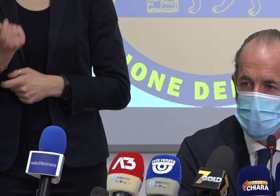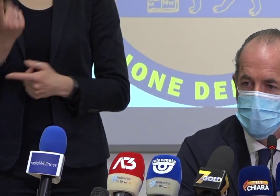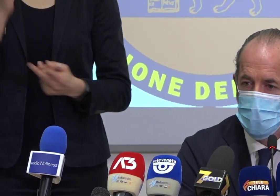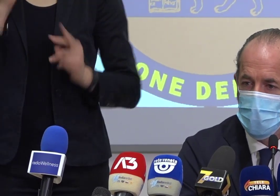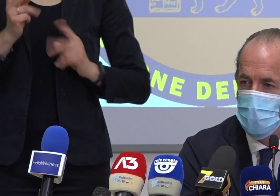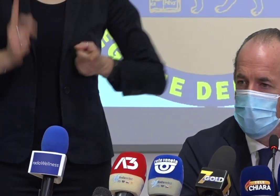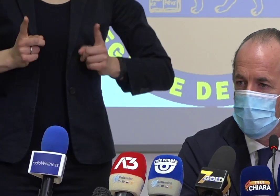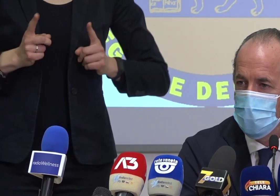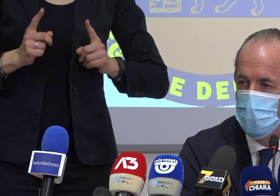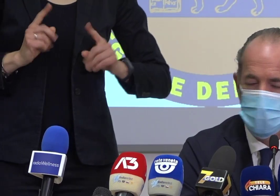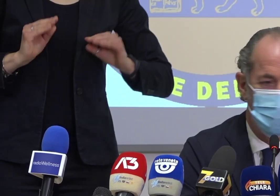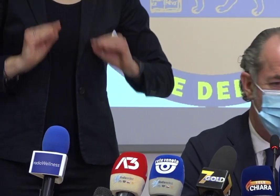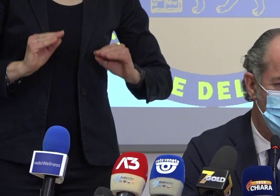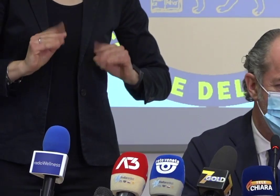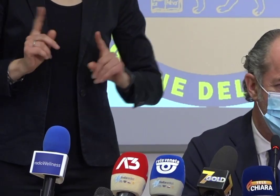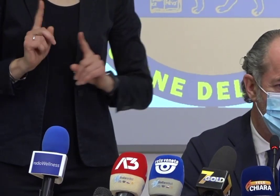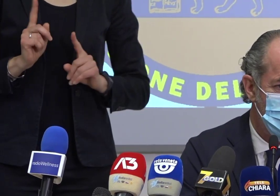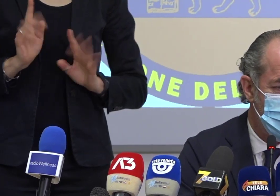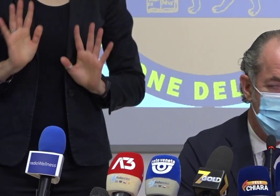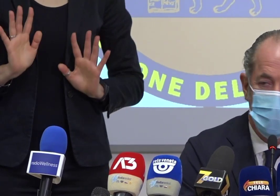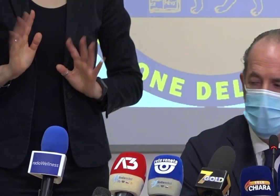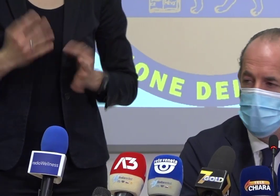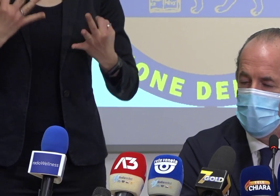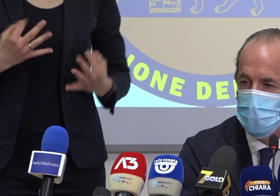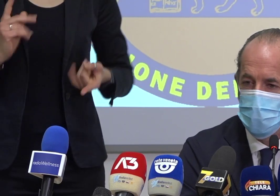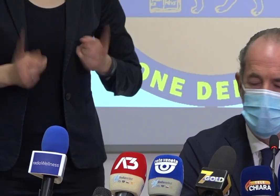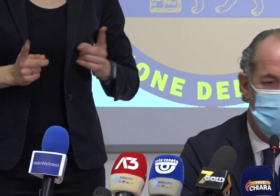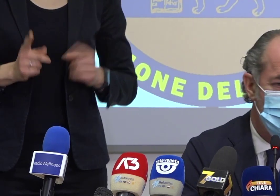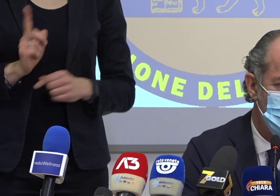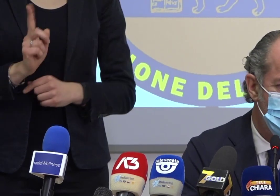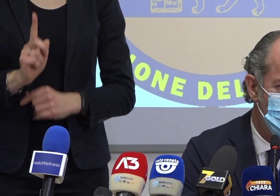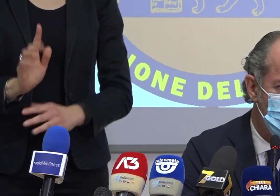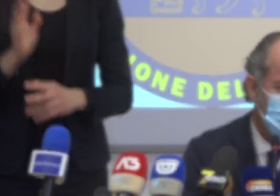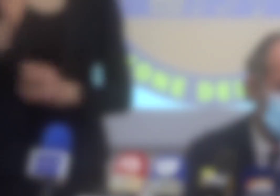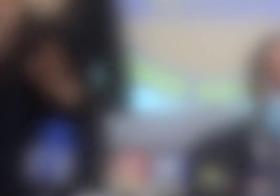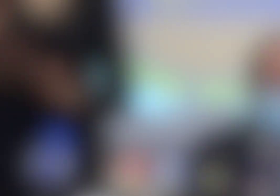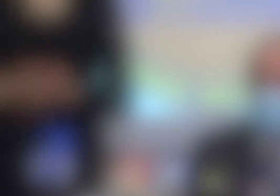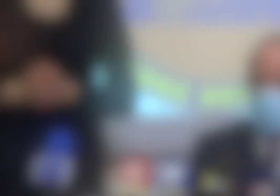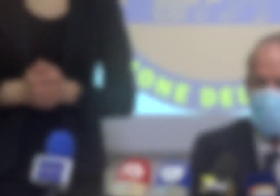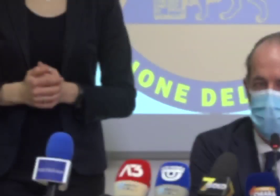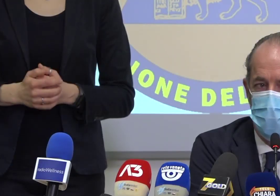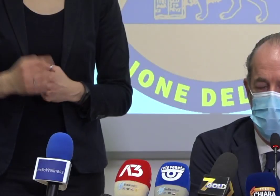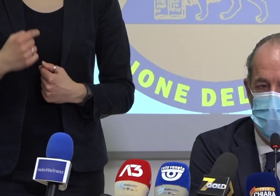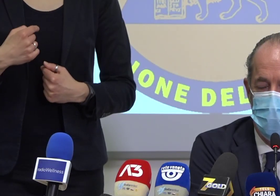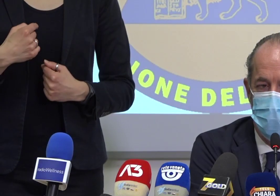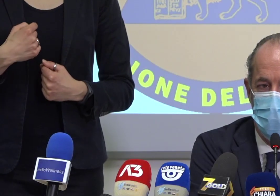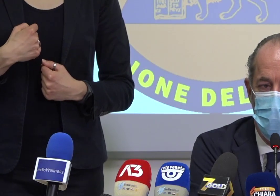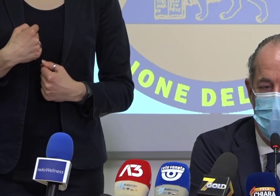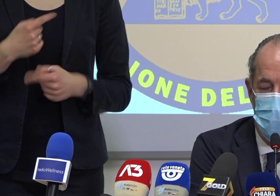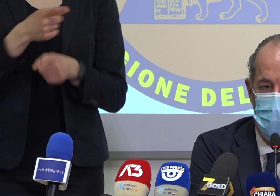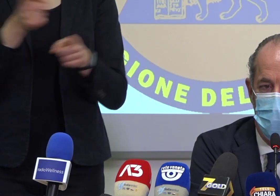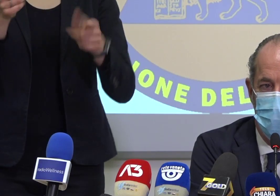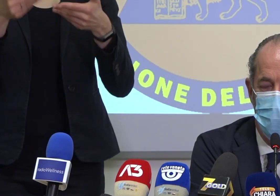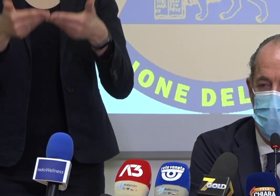Veneto, Zaia ribadisce che deve prevalere la salvaguardia della salute pubblica. A me interessa se voi riuscite a darmi